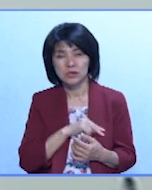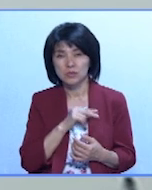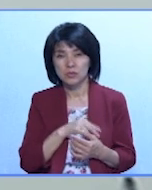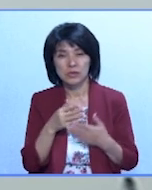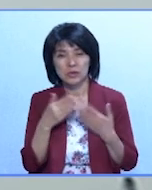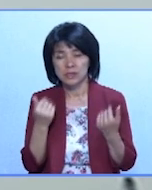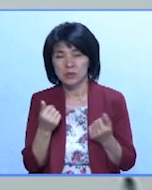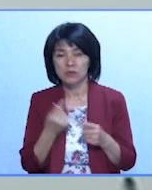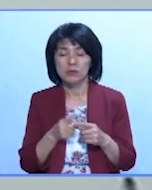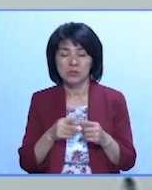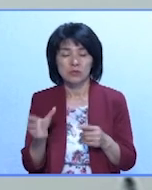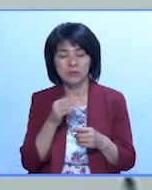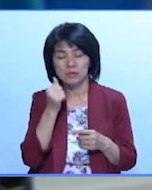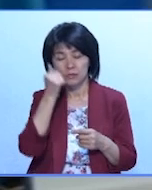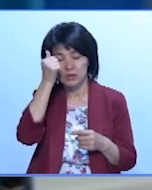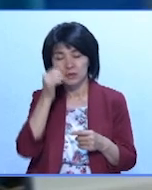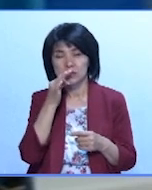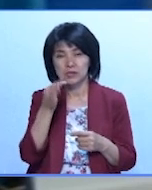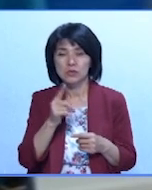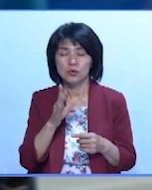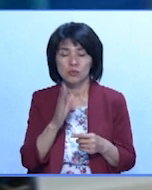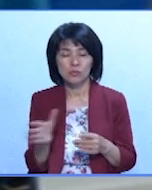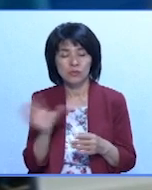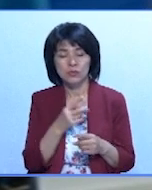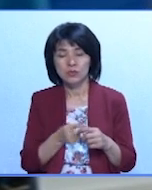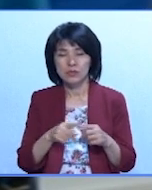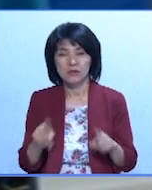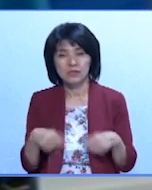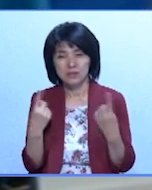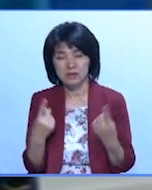бақ өкілдеріне алғысын білдірді. Қуандықтан Абас, Нияз Смағұл, Әмір Ерланұлы, Ертіс ақпарат.